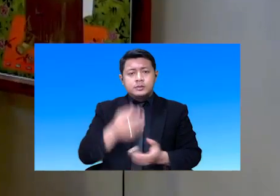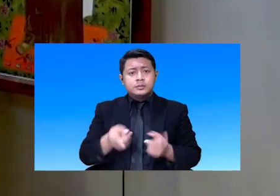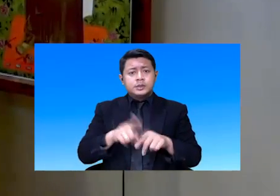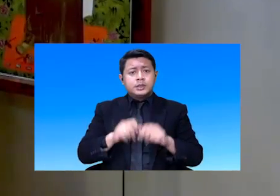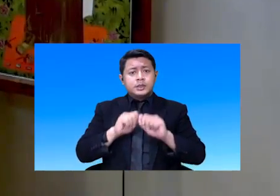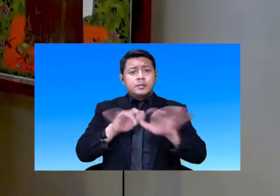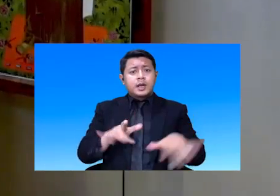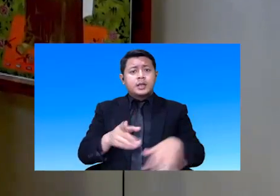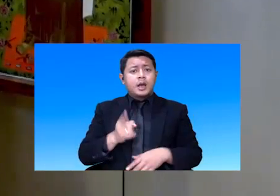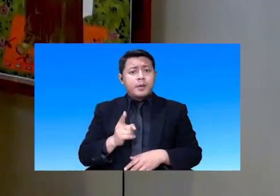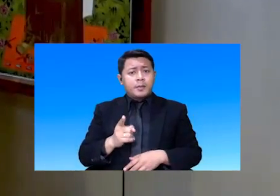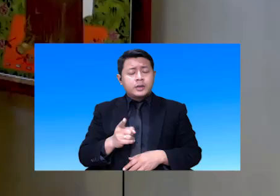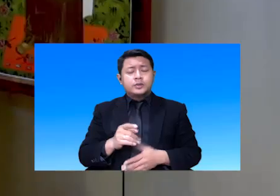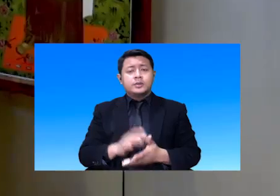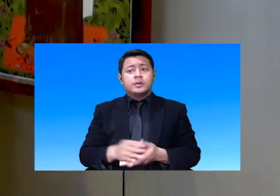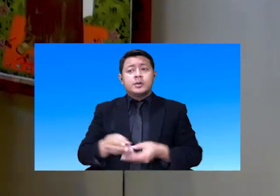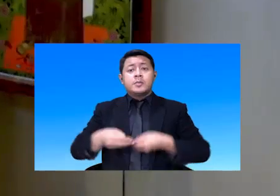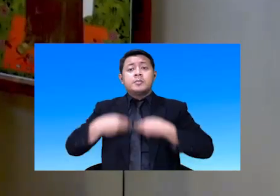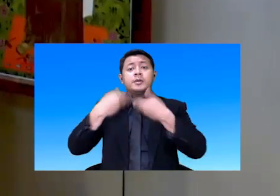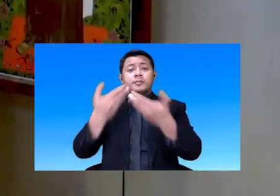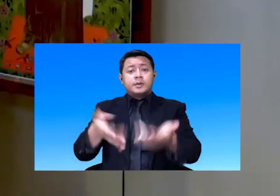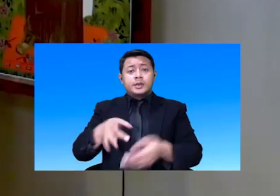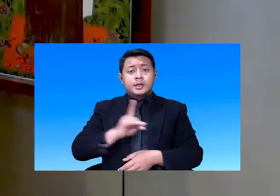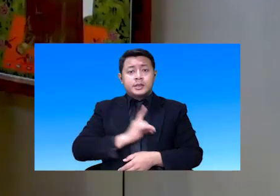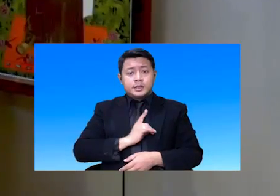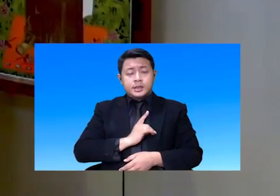menjadi berkat itu apa, yaitu memberikan diri,